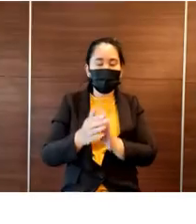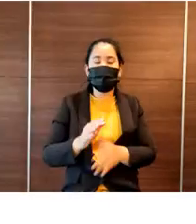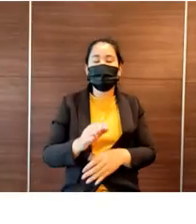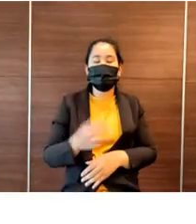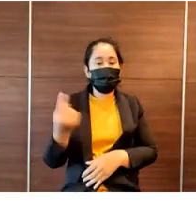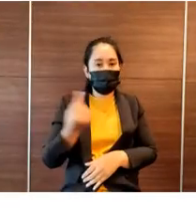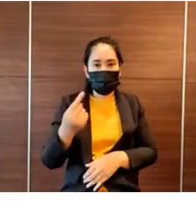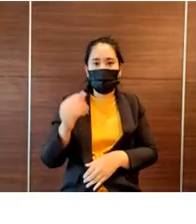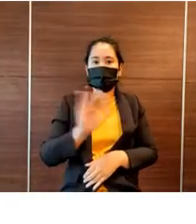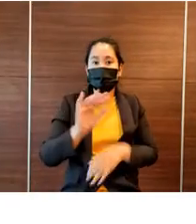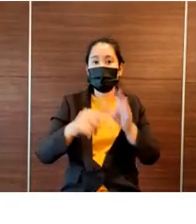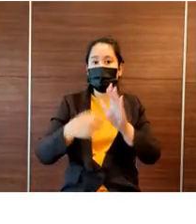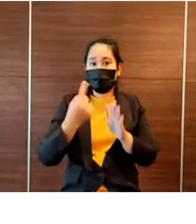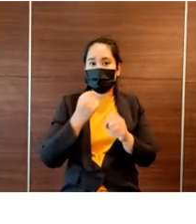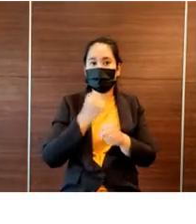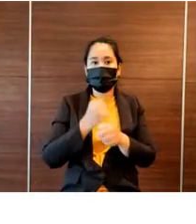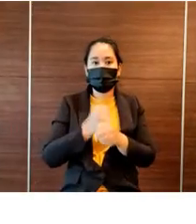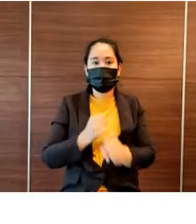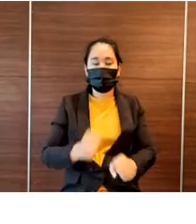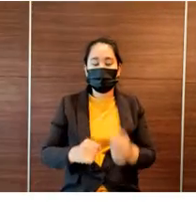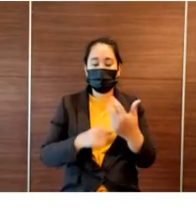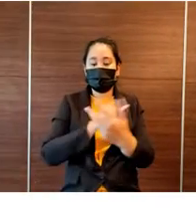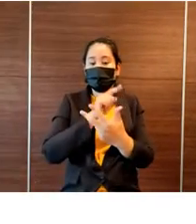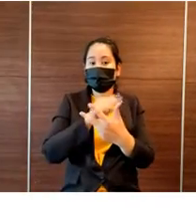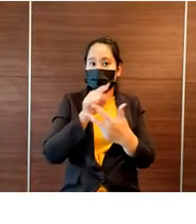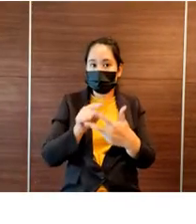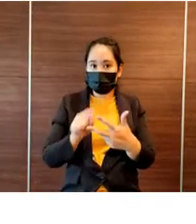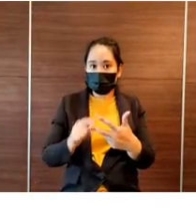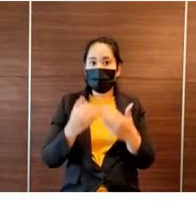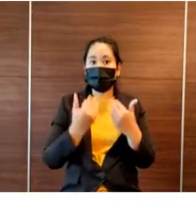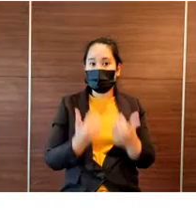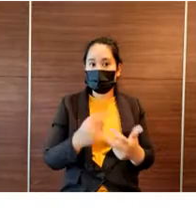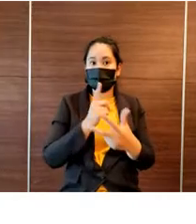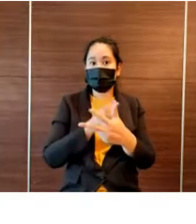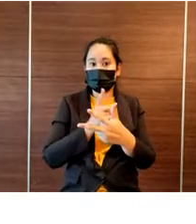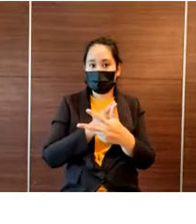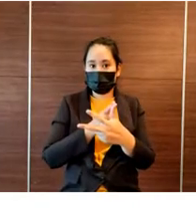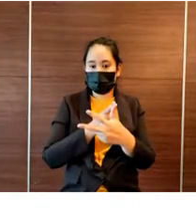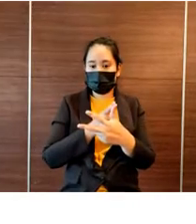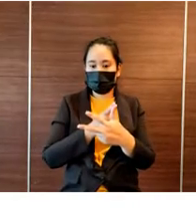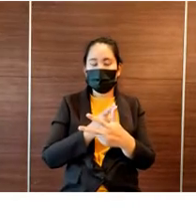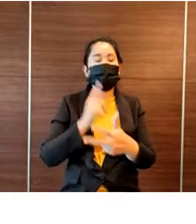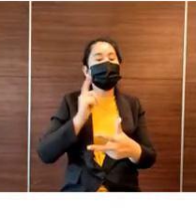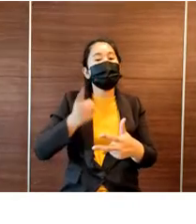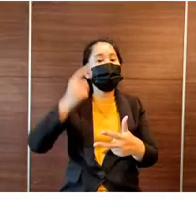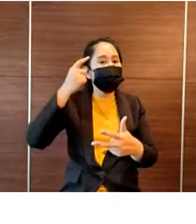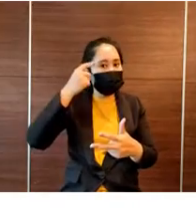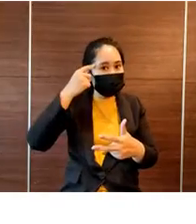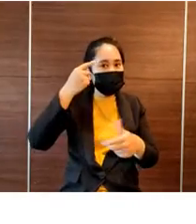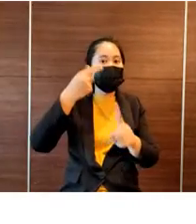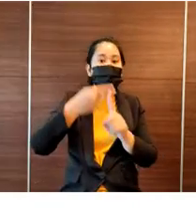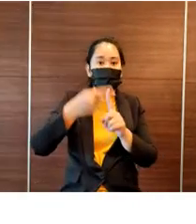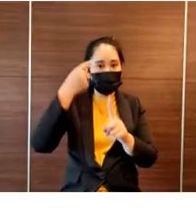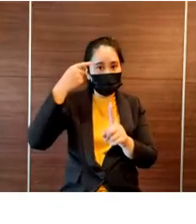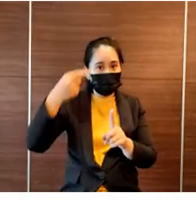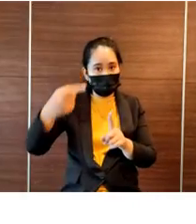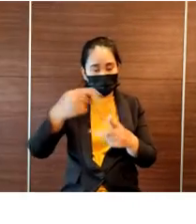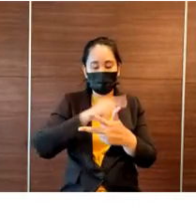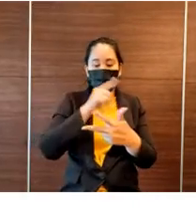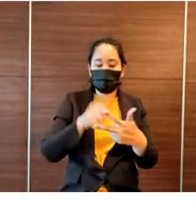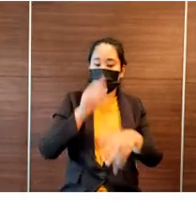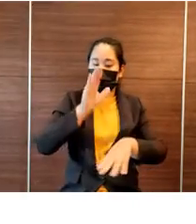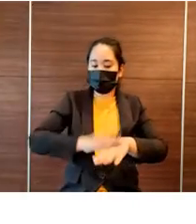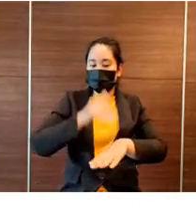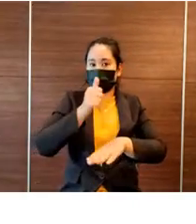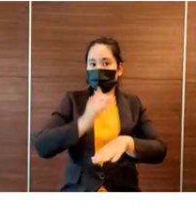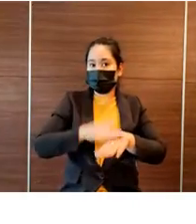ในการเริ่มงานเคมเซ็กนะรอบปัจจุบันคือ1ก็ยังเป็นเรื่องทัศนคติ2ท้าทายความเป็นมืออาชีพ